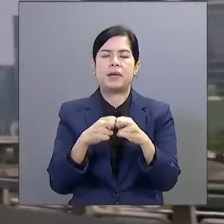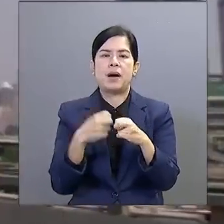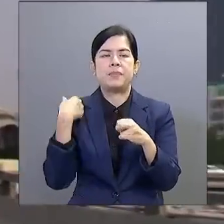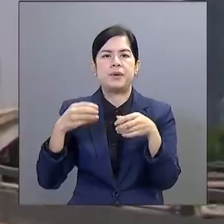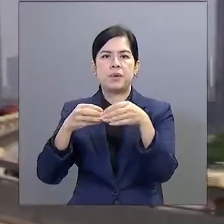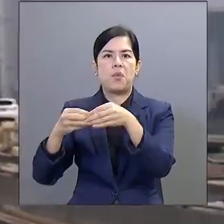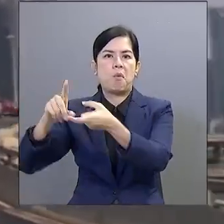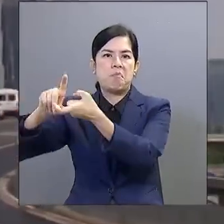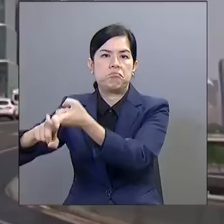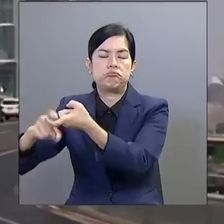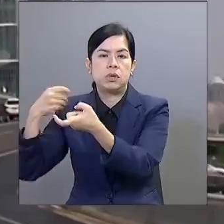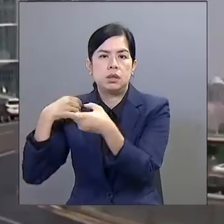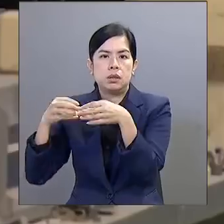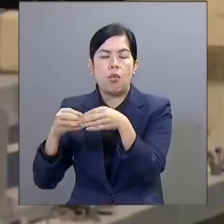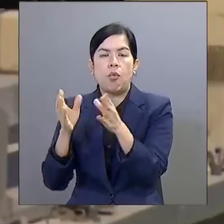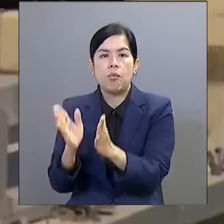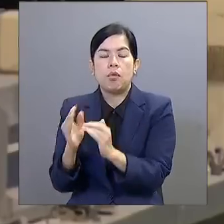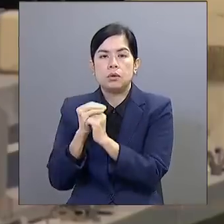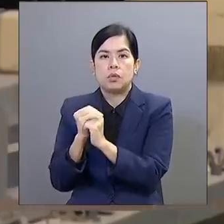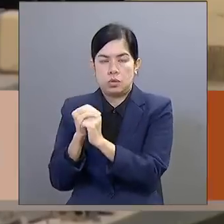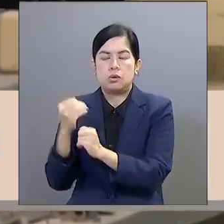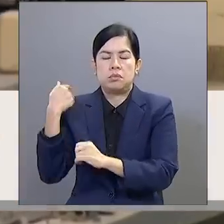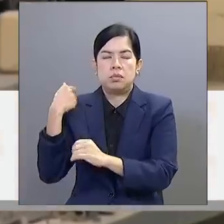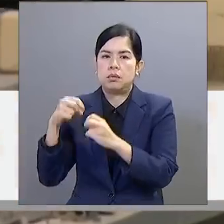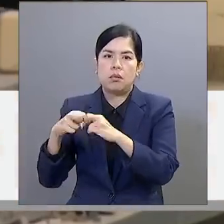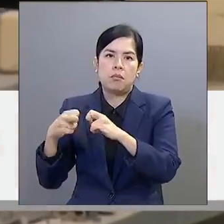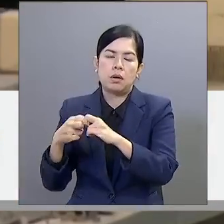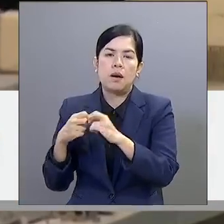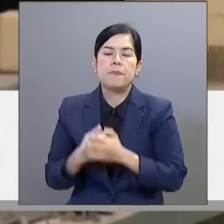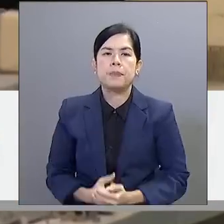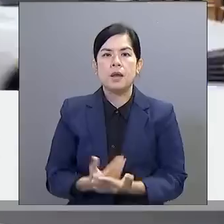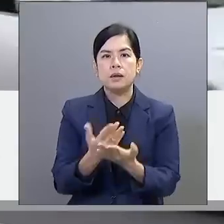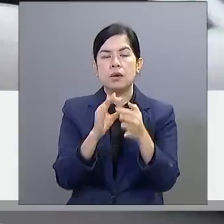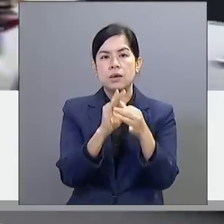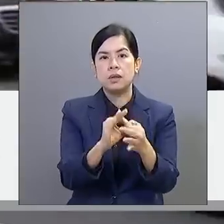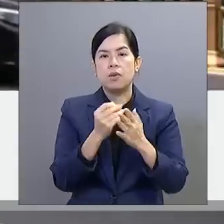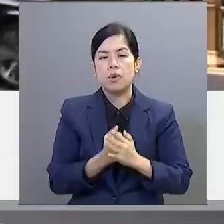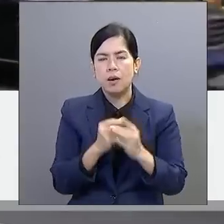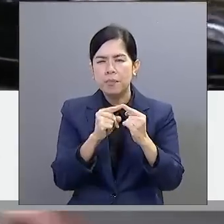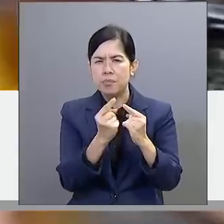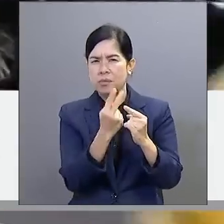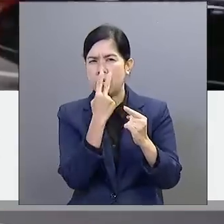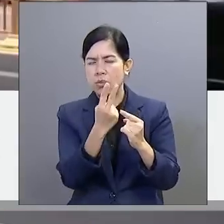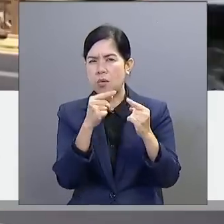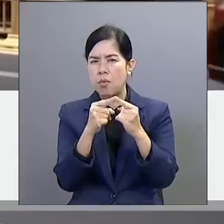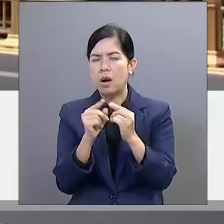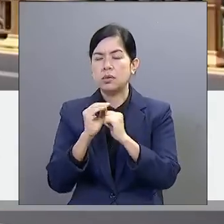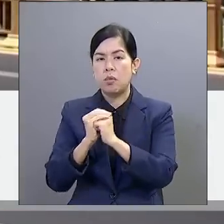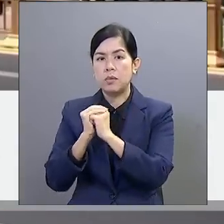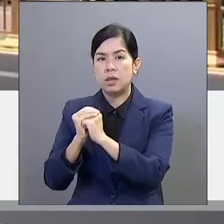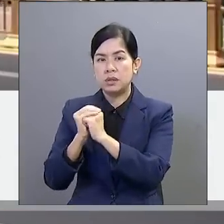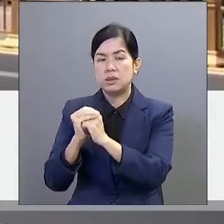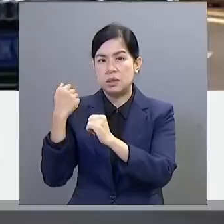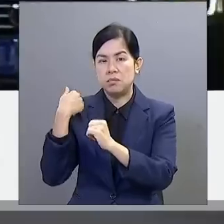ถือครองสังหาริมทรัพย์ค่ะขณะที่ระบบการให้คะแนนความประพฤติหรือ social creditของประเทศจีนก็ทำให้เกิดการ